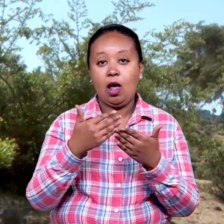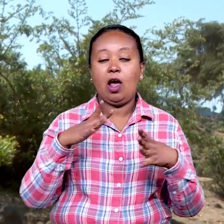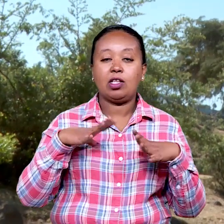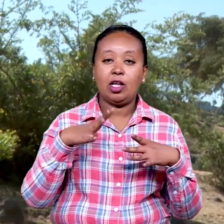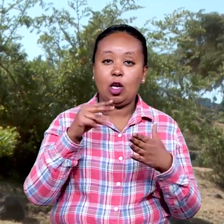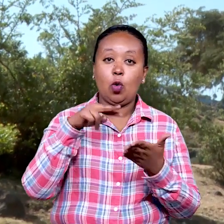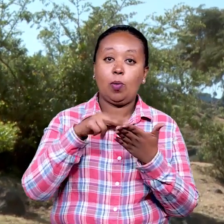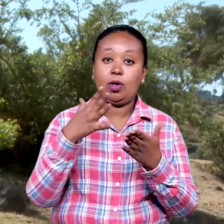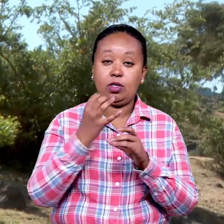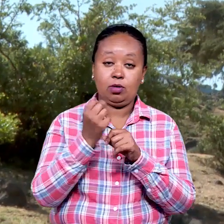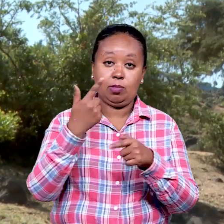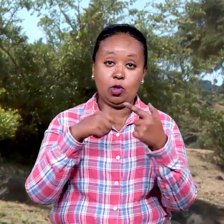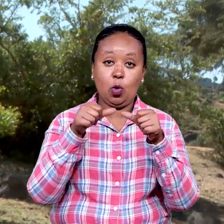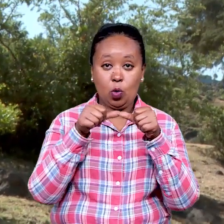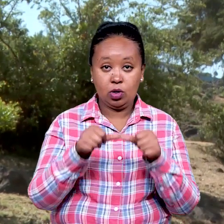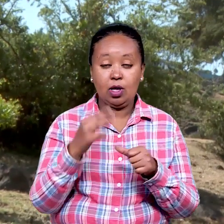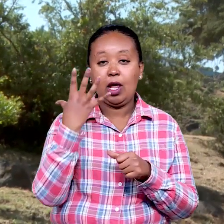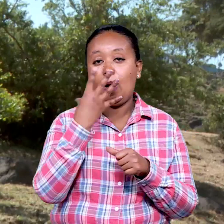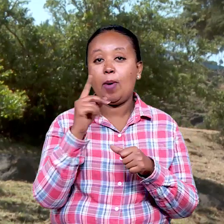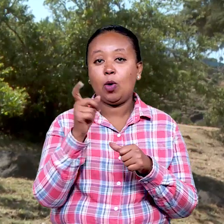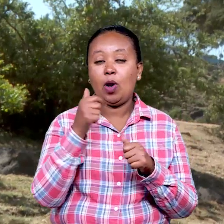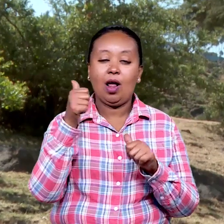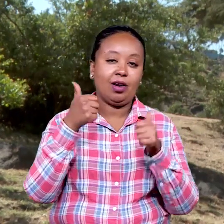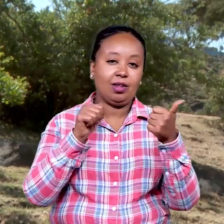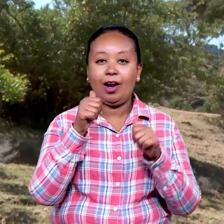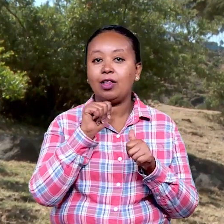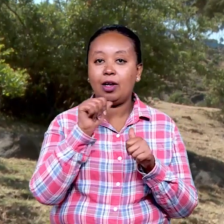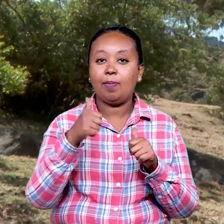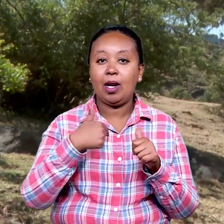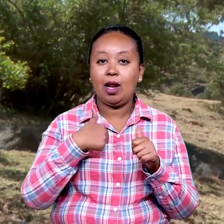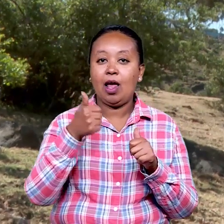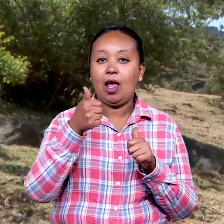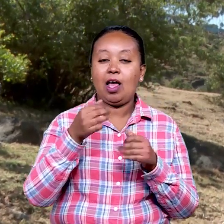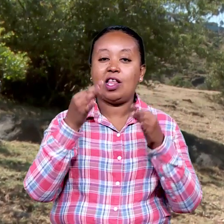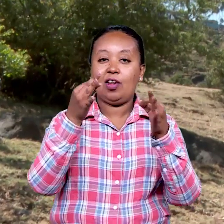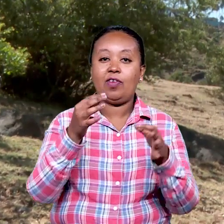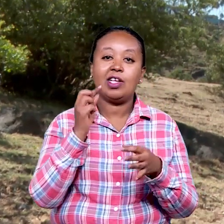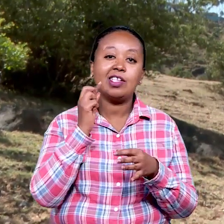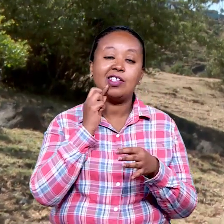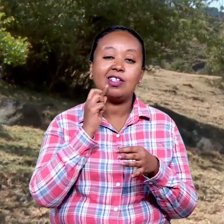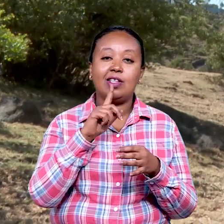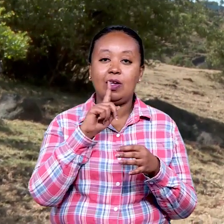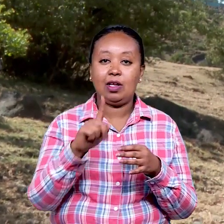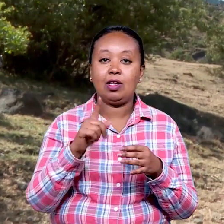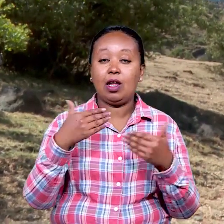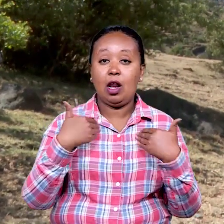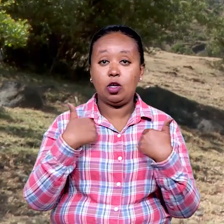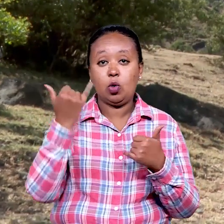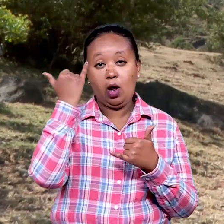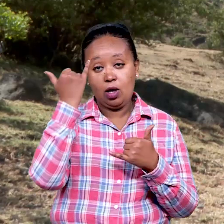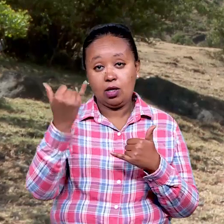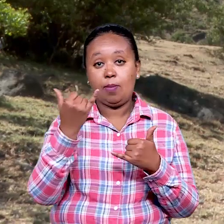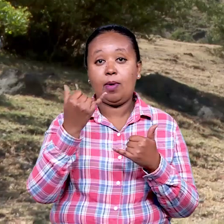አሁን ጀምሯል። እንደወትሮው ሁሉ አዝናኝና ቁም ነገረኛ ፕሮግራማችንን ይዘላችሁ መተናል። ቆይታችሁ ያማረ እንደሚሆን አልጠራጠርም።